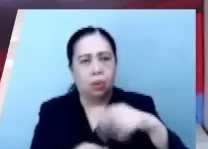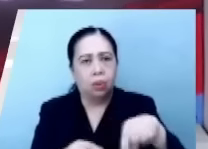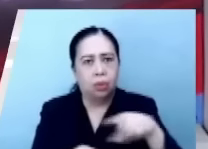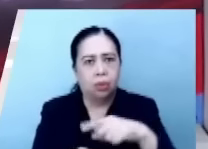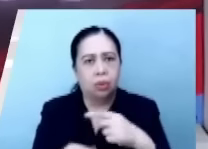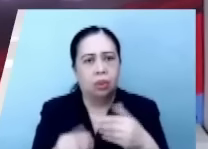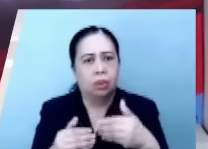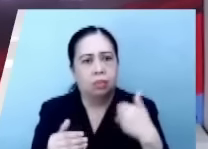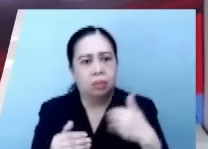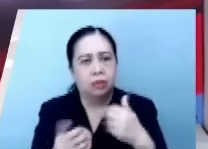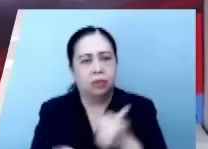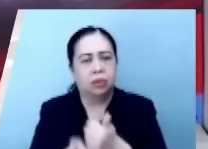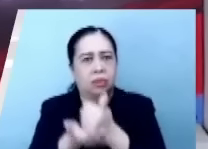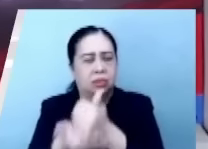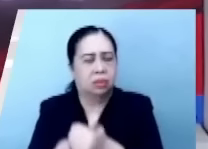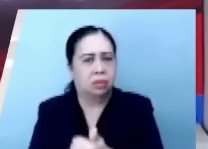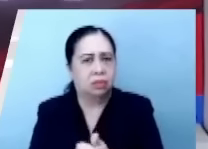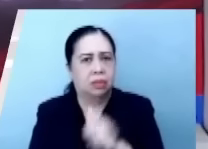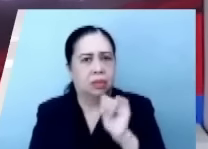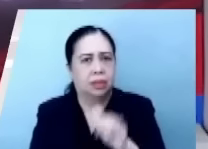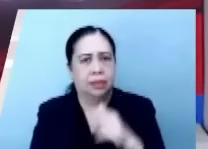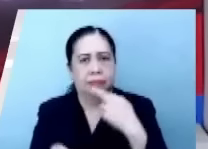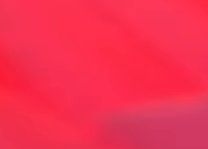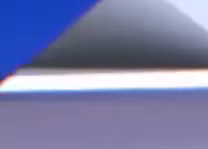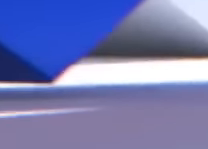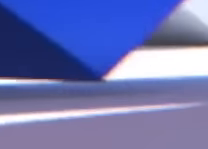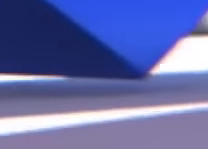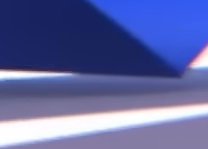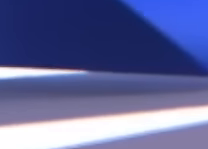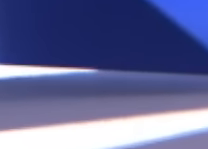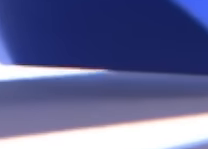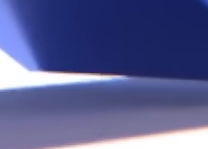bago sinaklolohan. At yan po ang tinutukan ni Salima Refran.